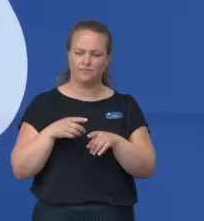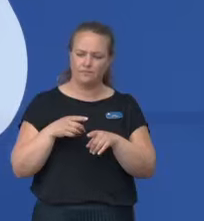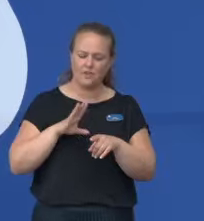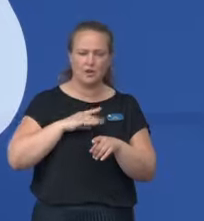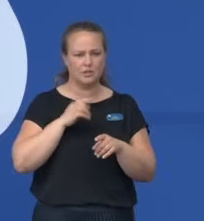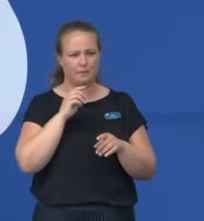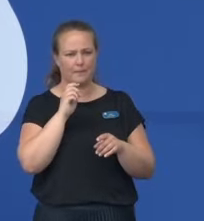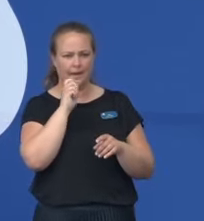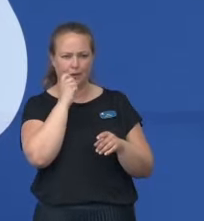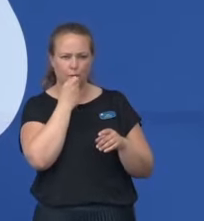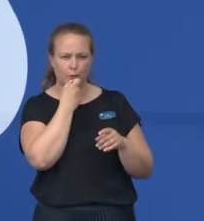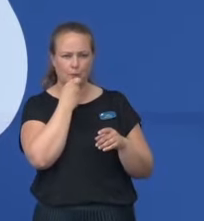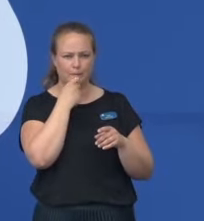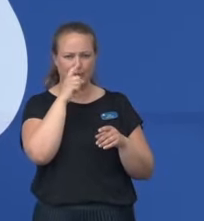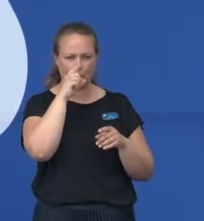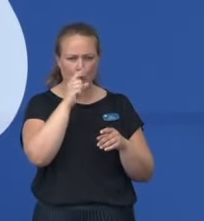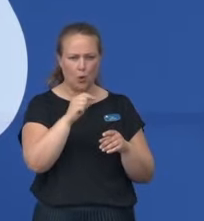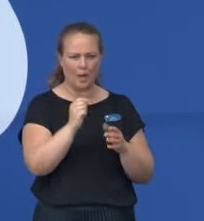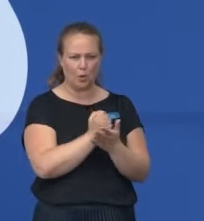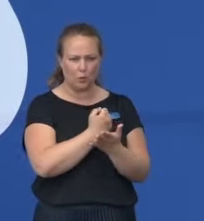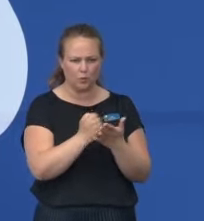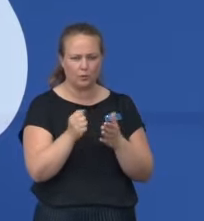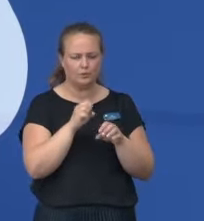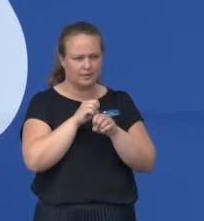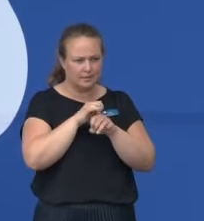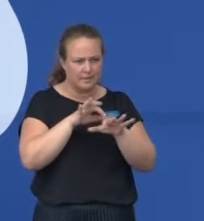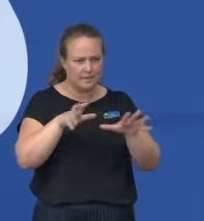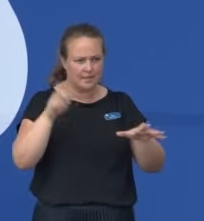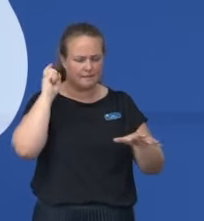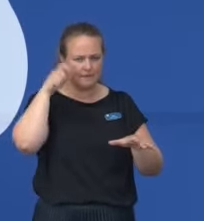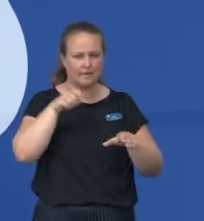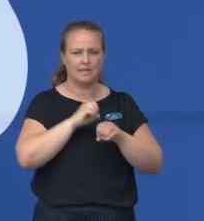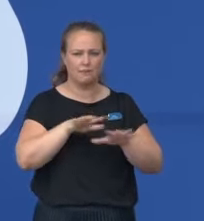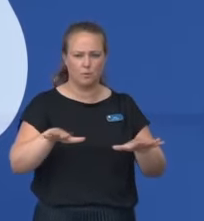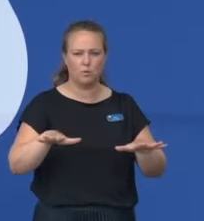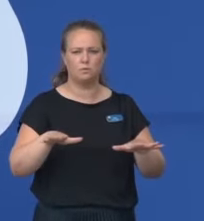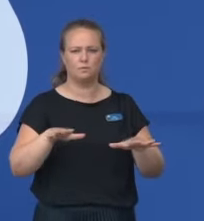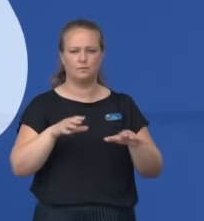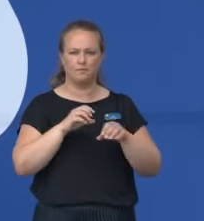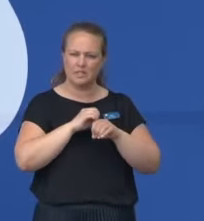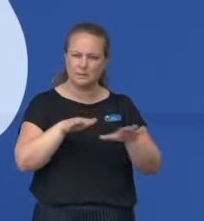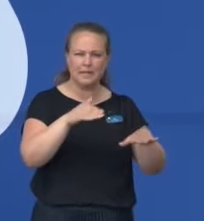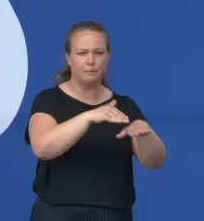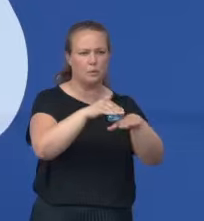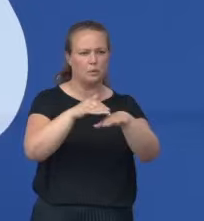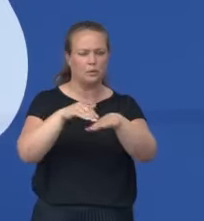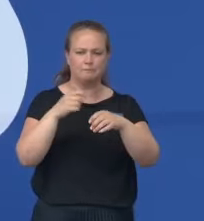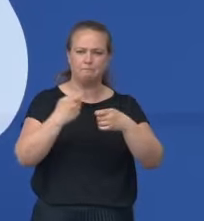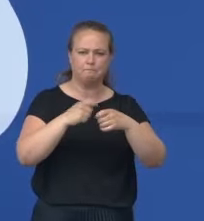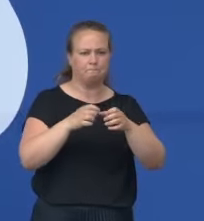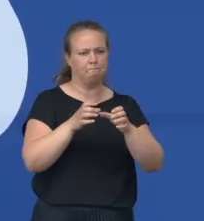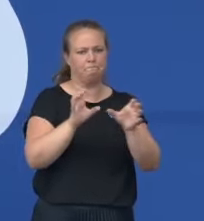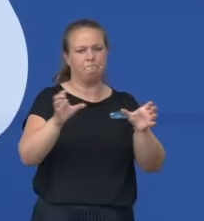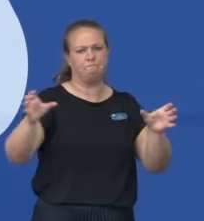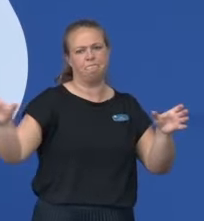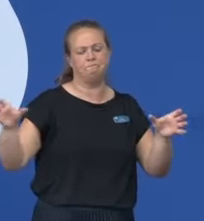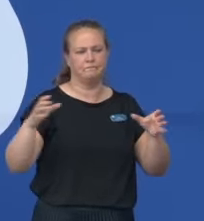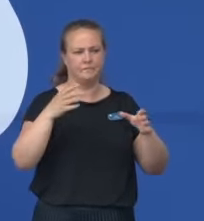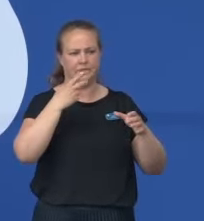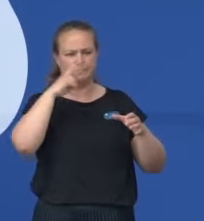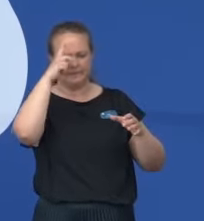trollkonton som sprider desinformation, som sprider liksom ett budskap om splittring och misstro mot politiken. Och det är klart